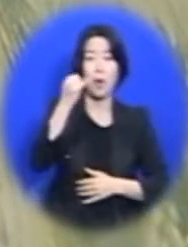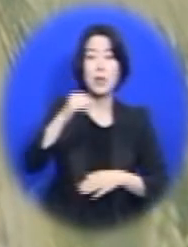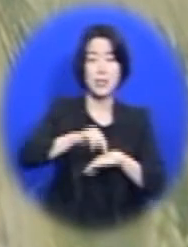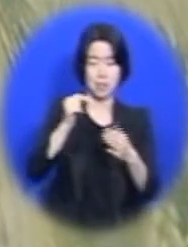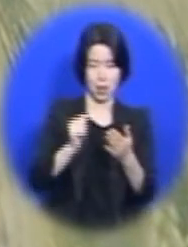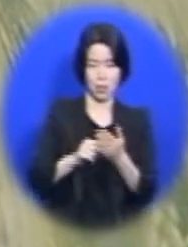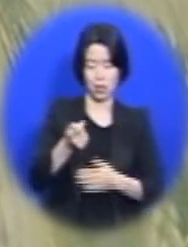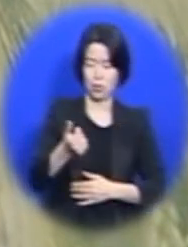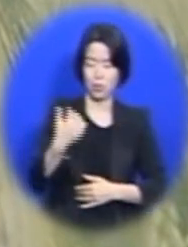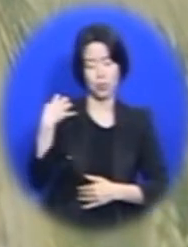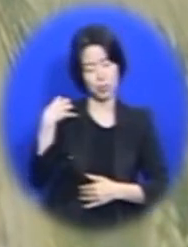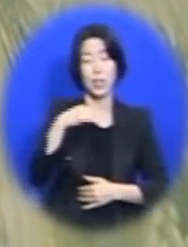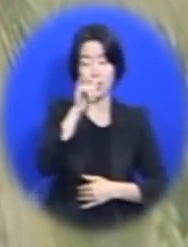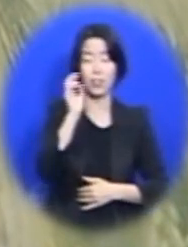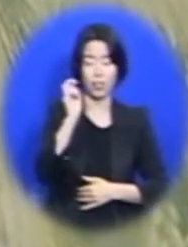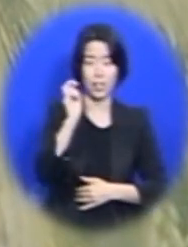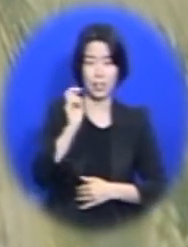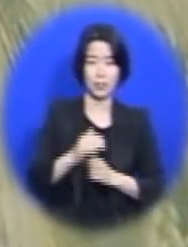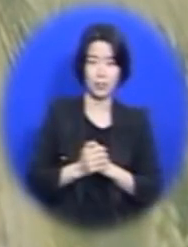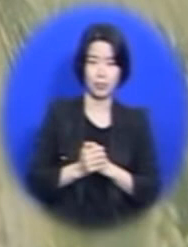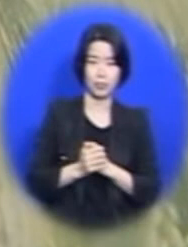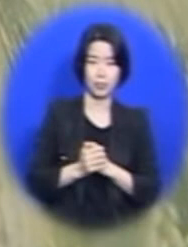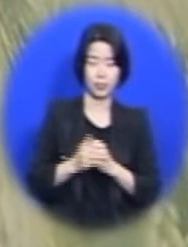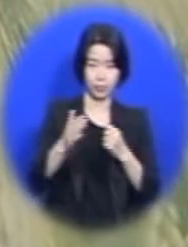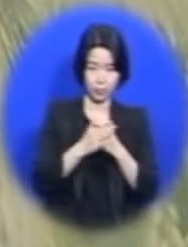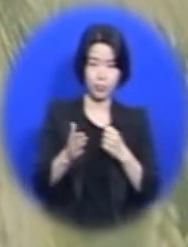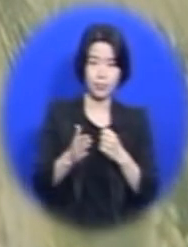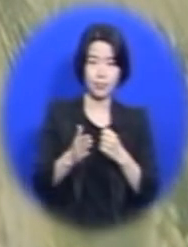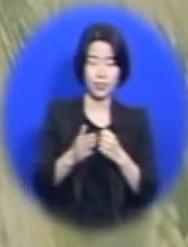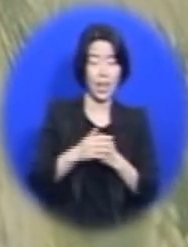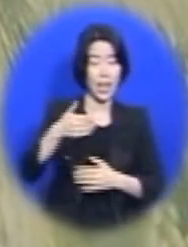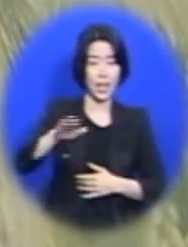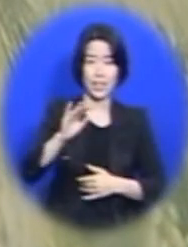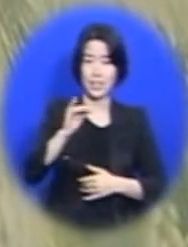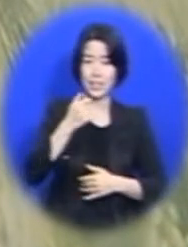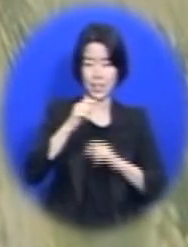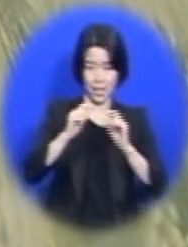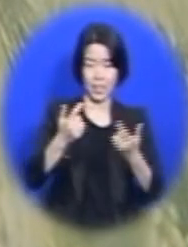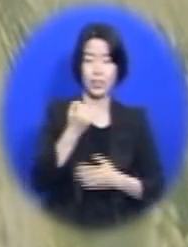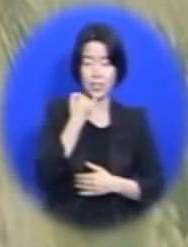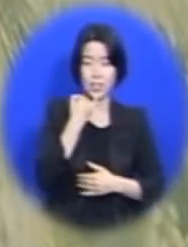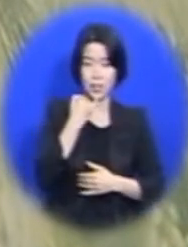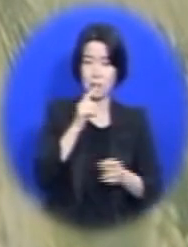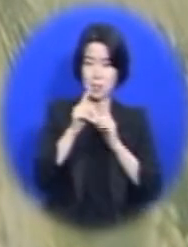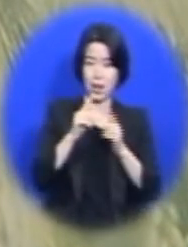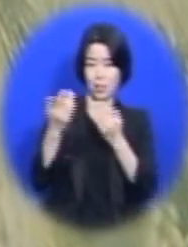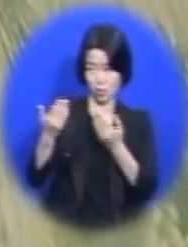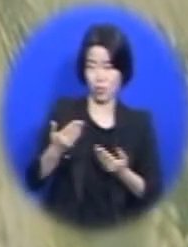좀 짐스러우셨던 것 같아요. 그래서 안 가도 좋다는 말씀을